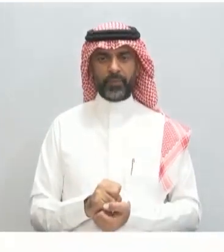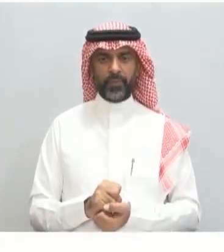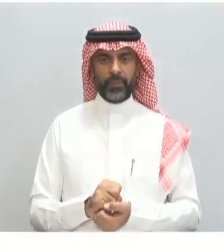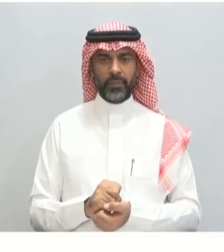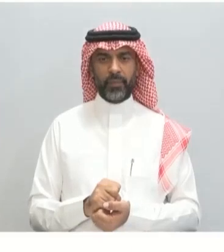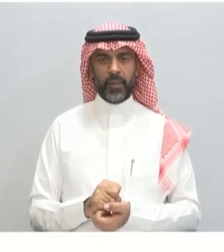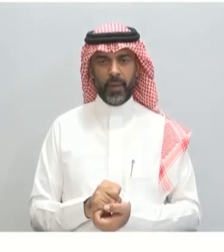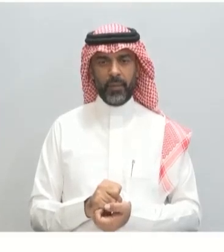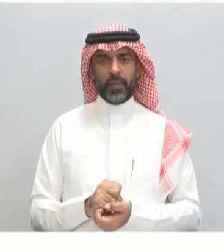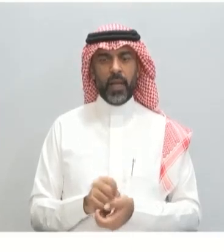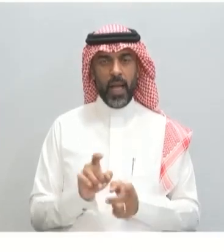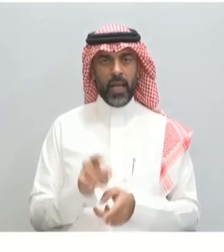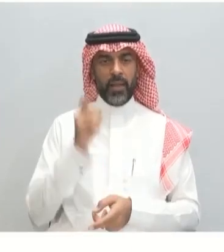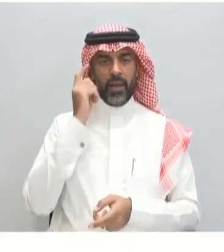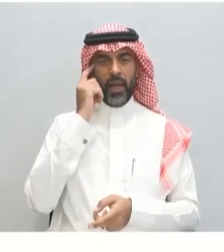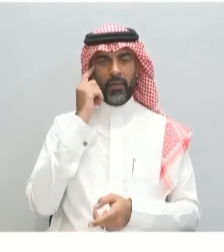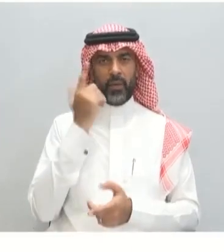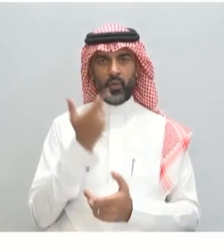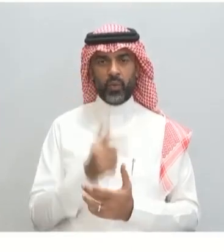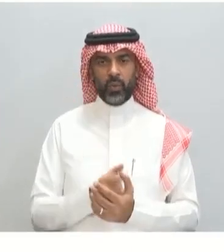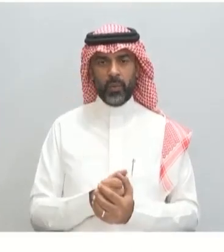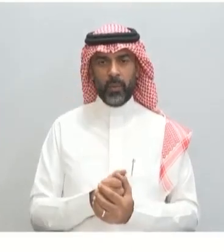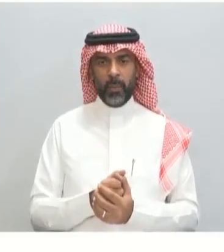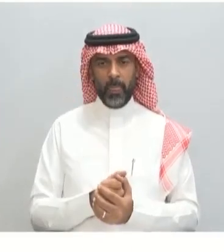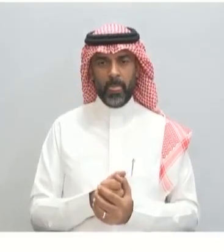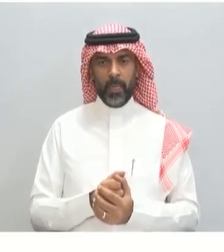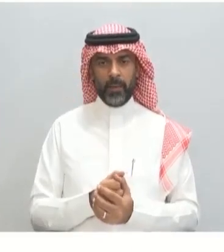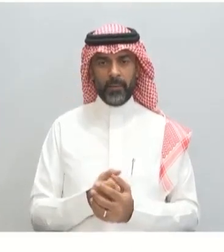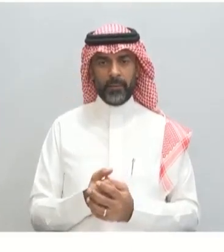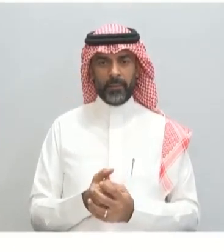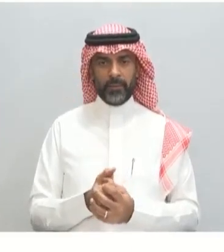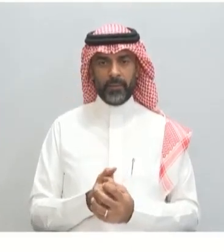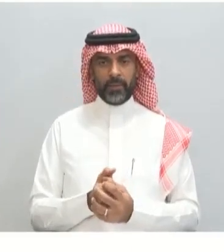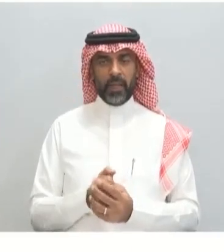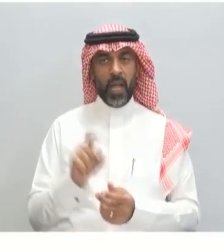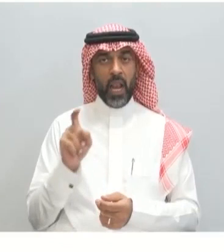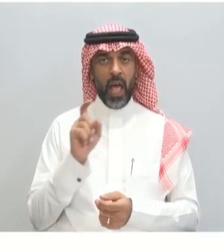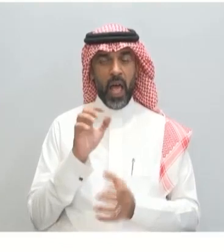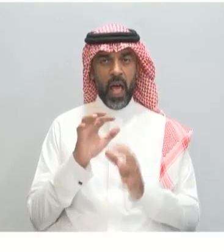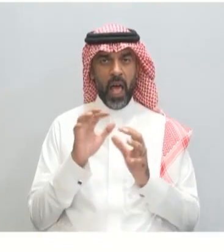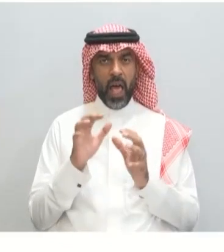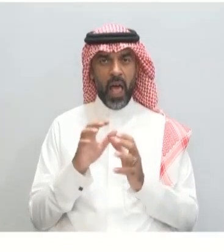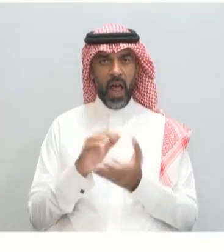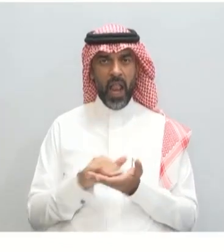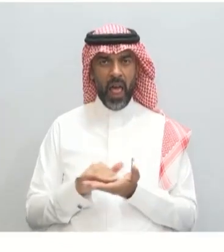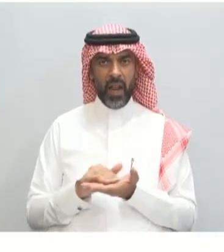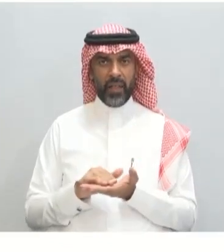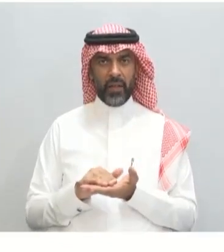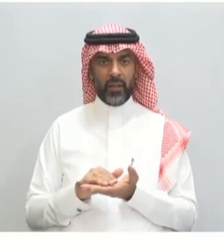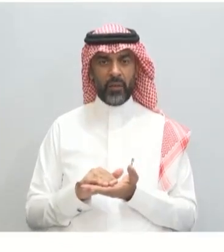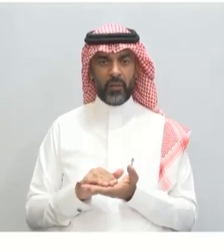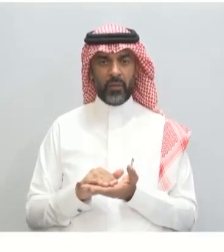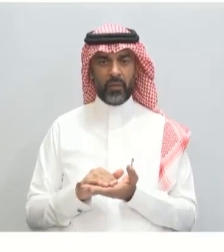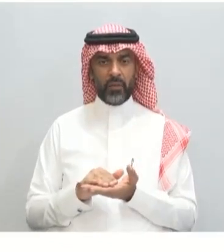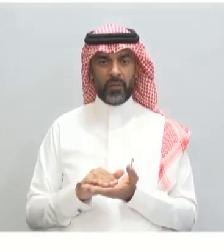الجاذبيه ايضا ابنائي وبنات الطلاب تحدثنا ايضا ان الارض لماذا هي الارض غير دائريه